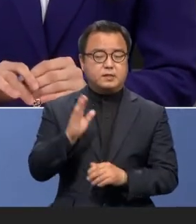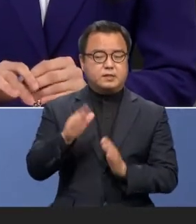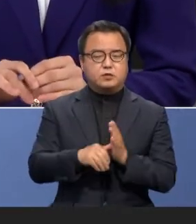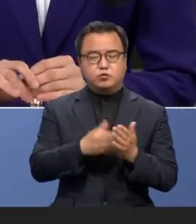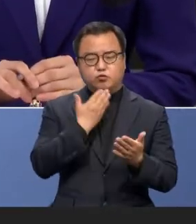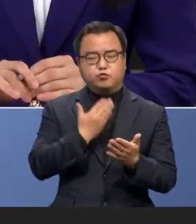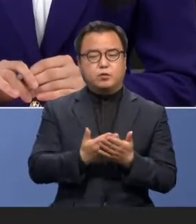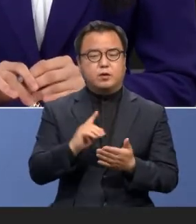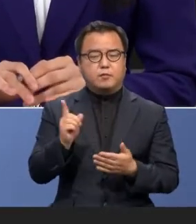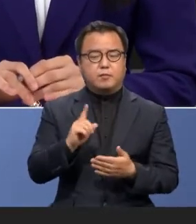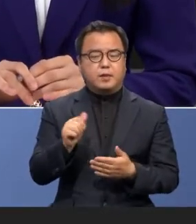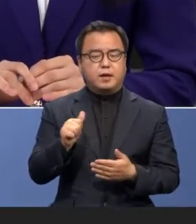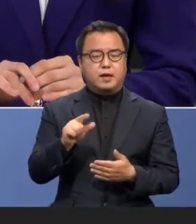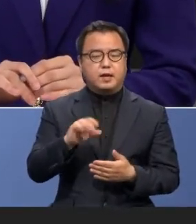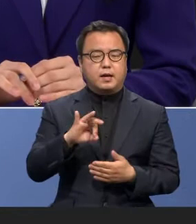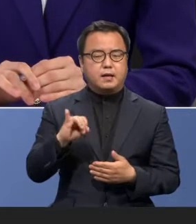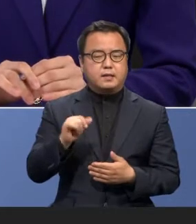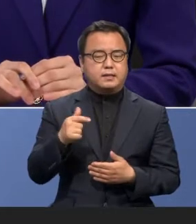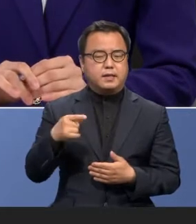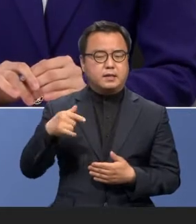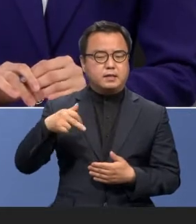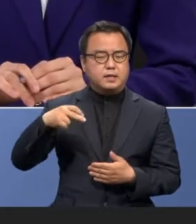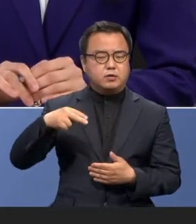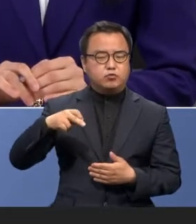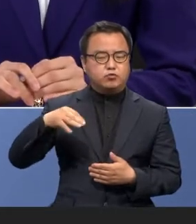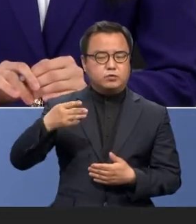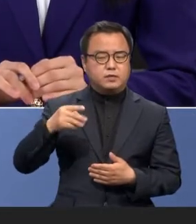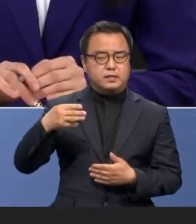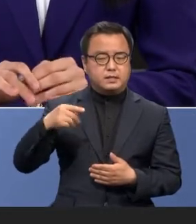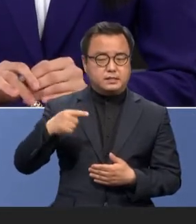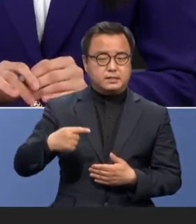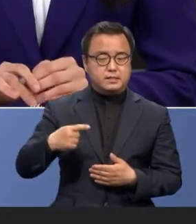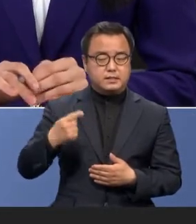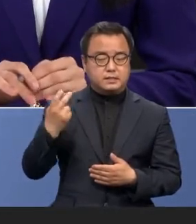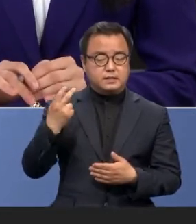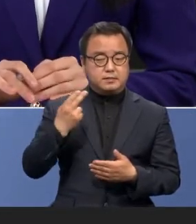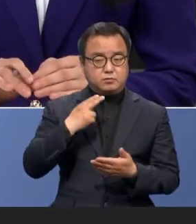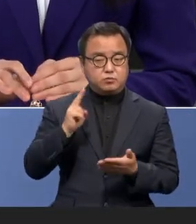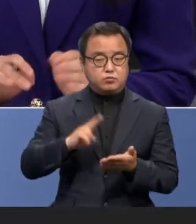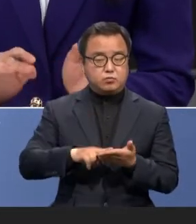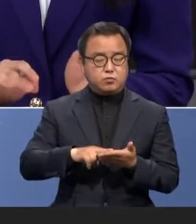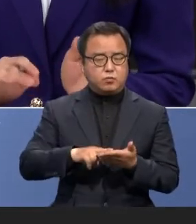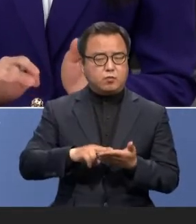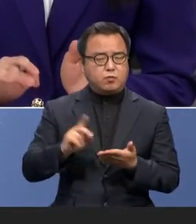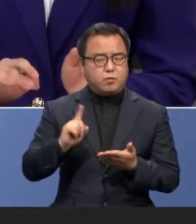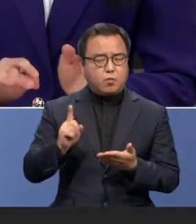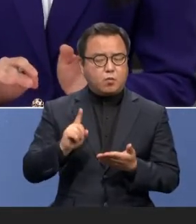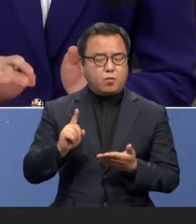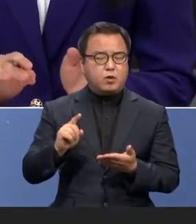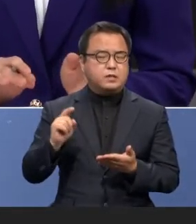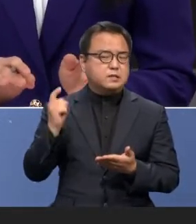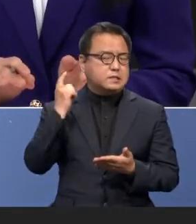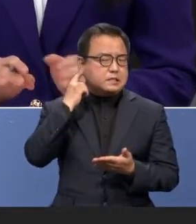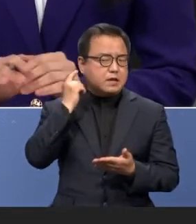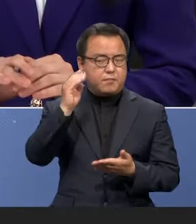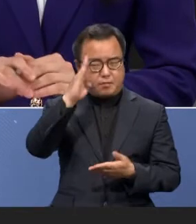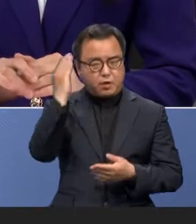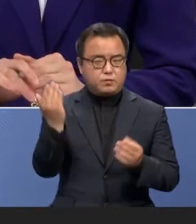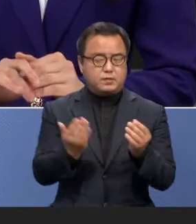일로는 하일리겐슈타트 유서 사건이 있는데요. 음악가에게는 치명적인 귓병에 걸린 베토벤이 이를